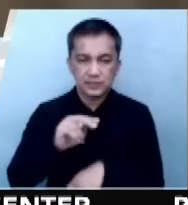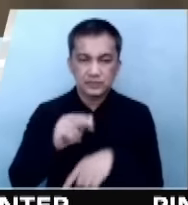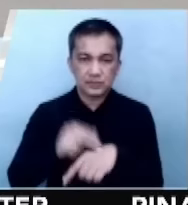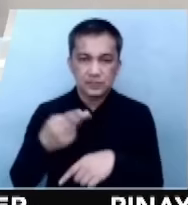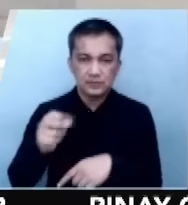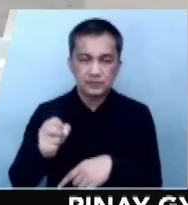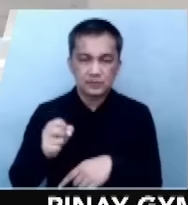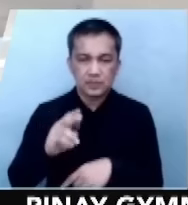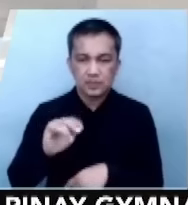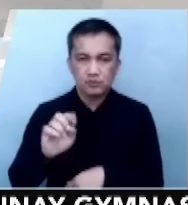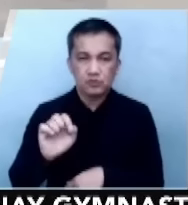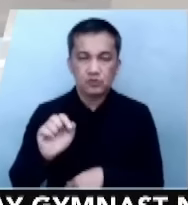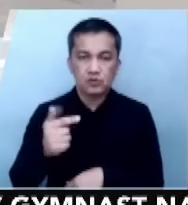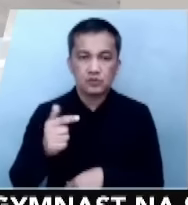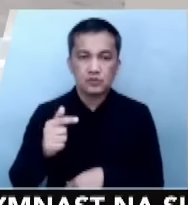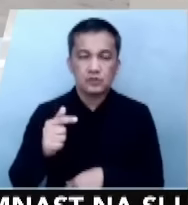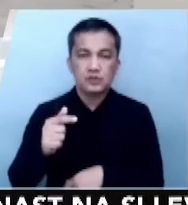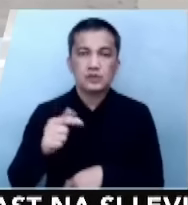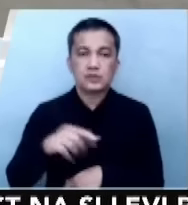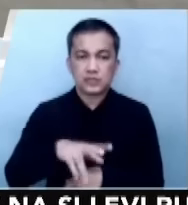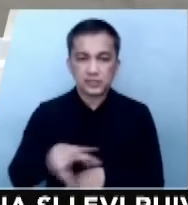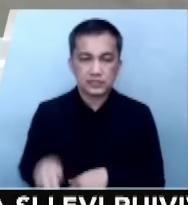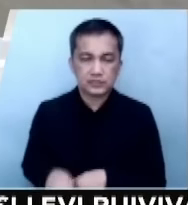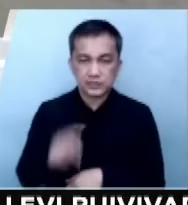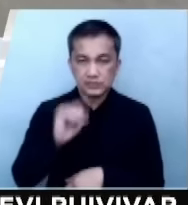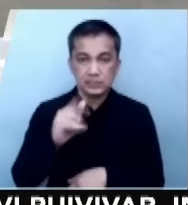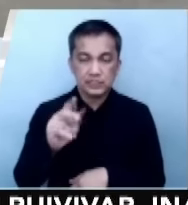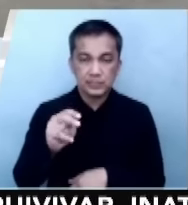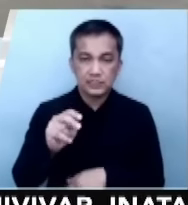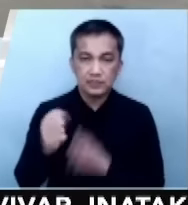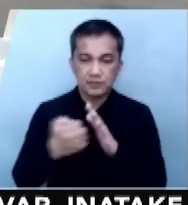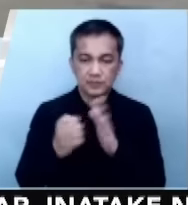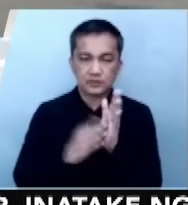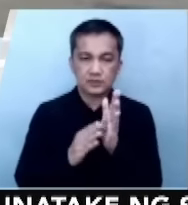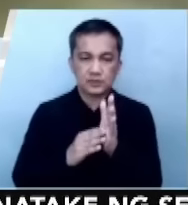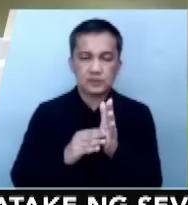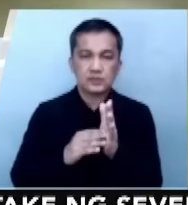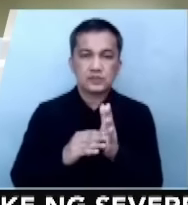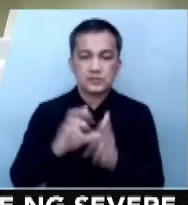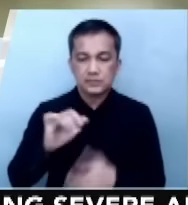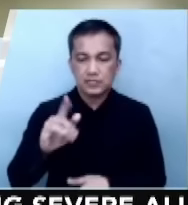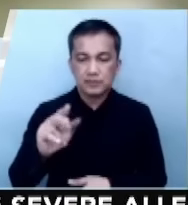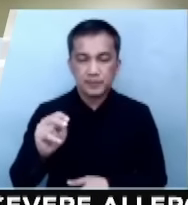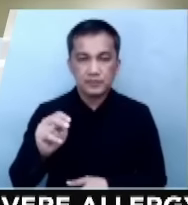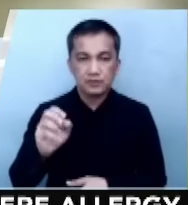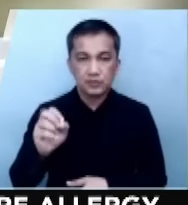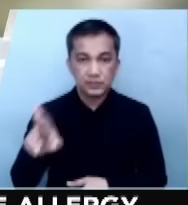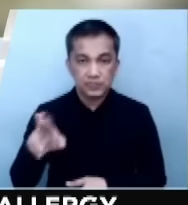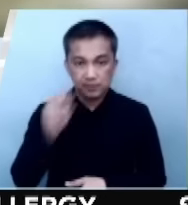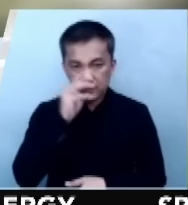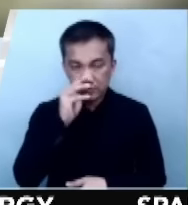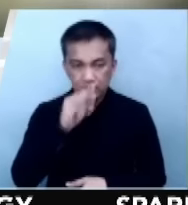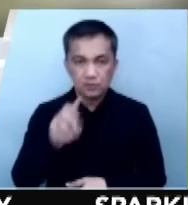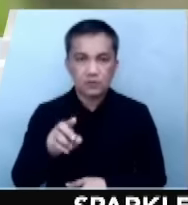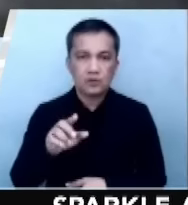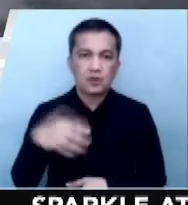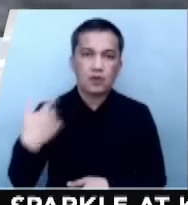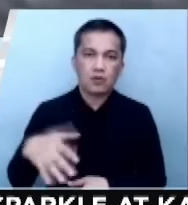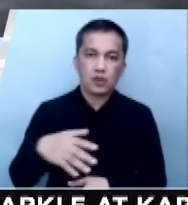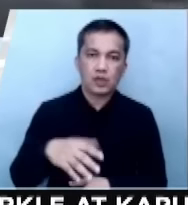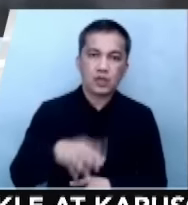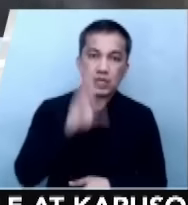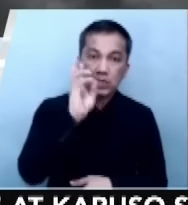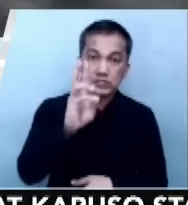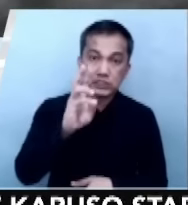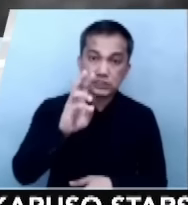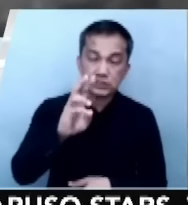Cagayan at kagis ikan Elementary School sa Calapan Oriental Mindoro na umabot pa sa anim na talampakan ng baha ayon